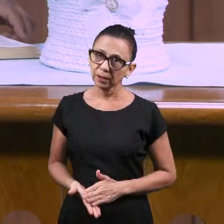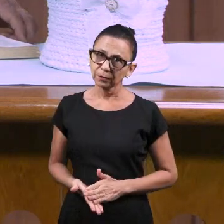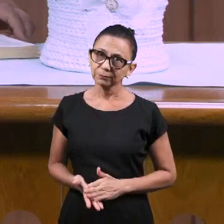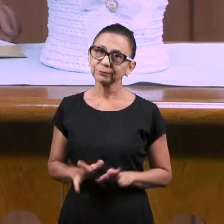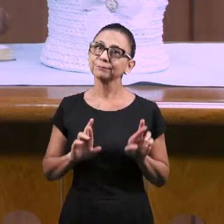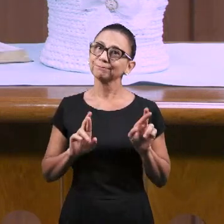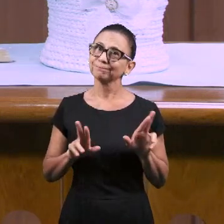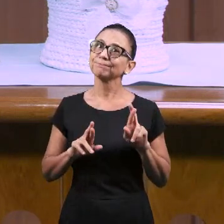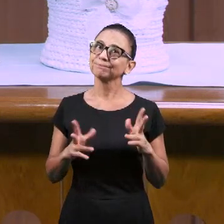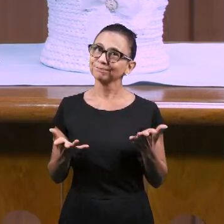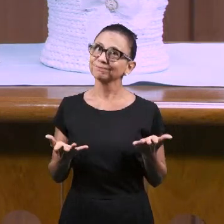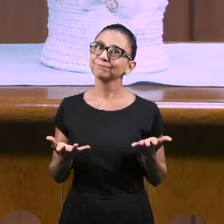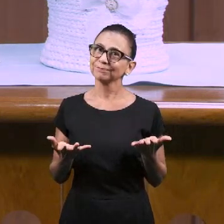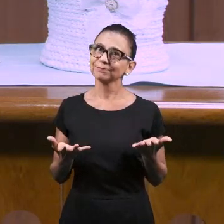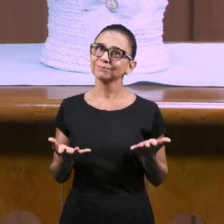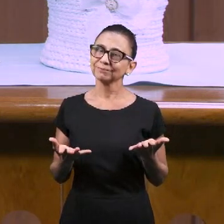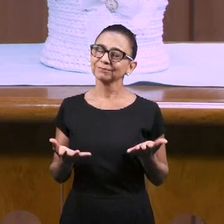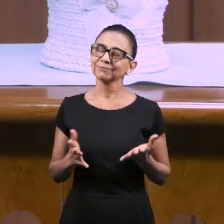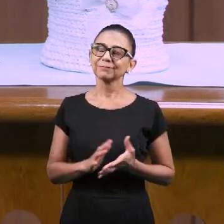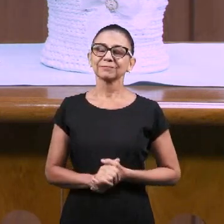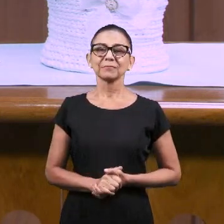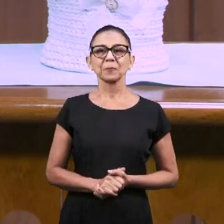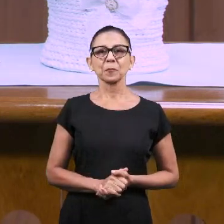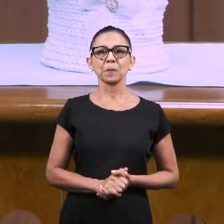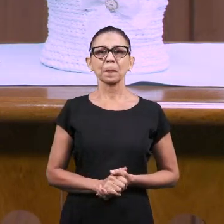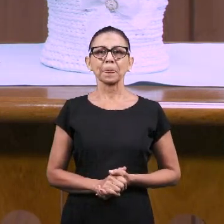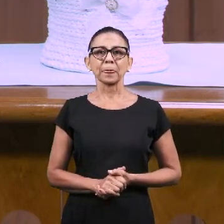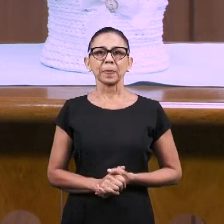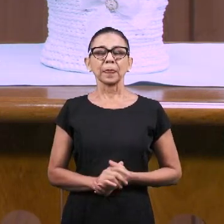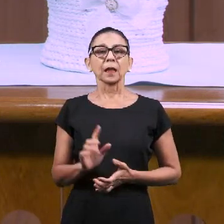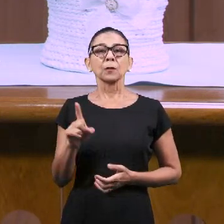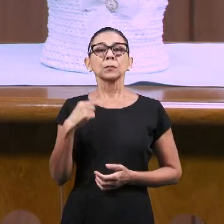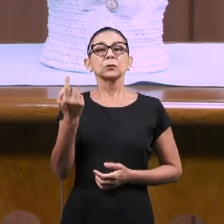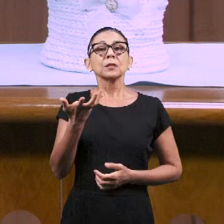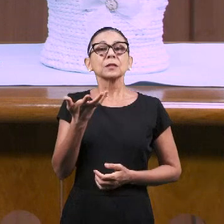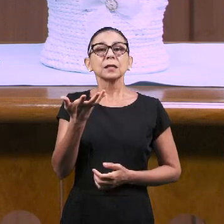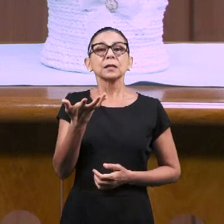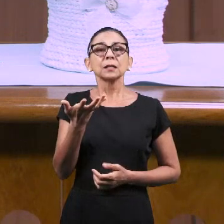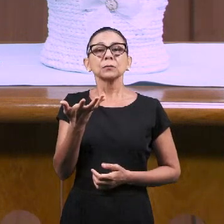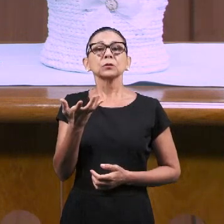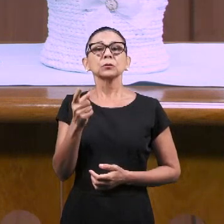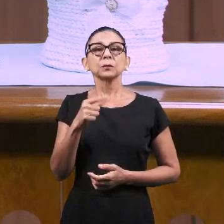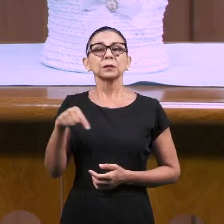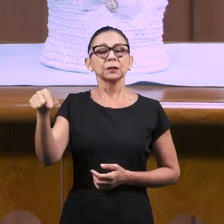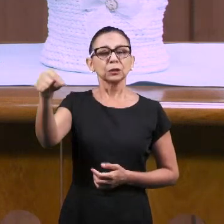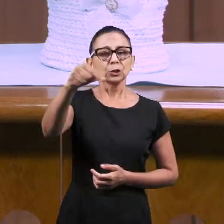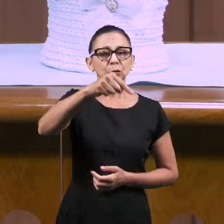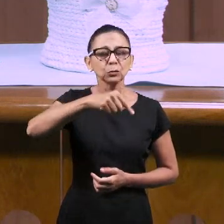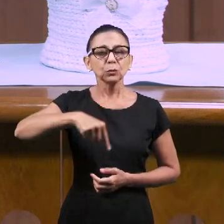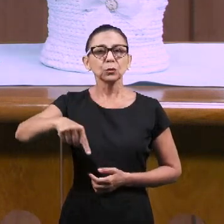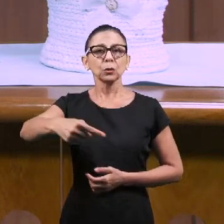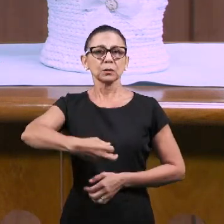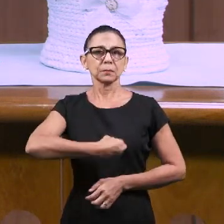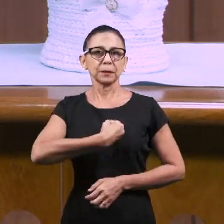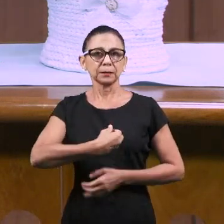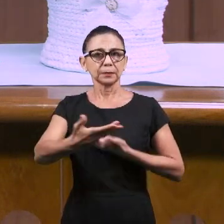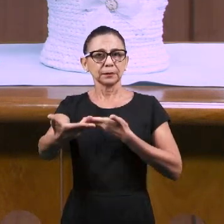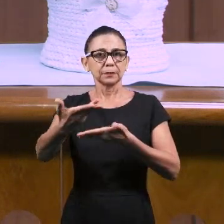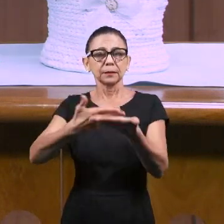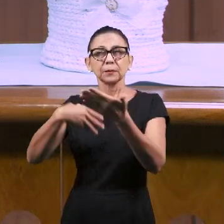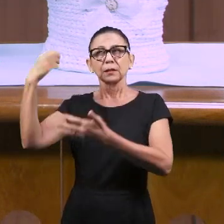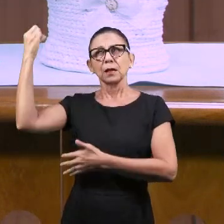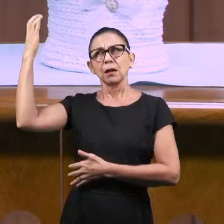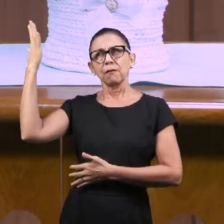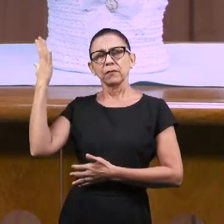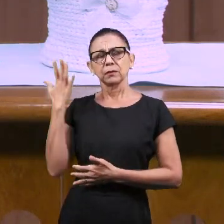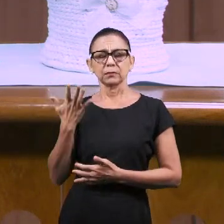c'est la différence très grande. Et nous ne voulons pas ça que pour nous. Nous voulons pour tous